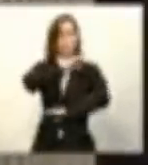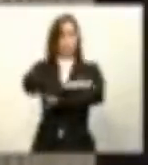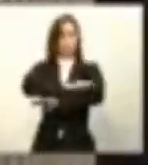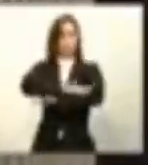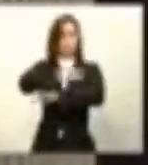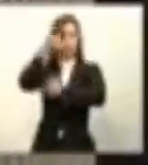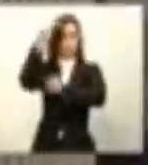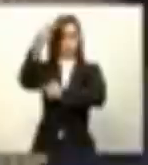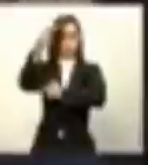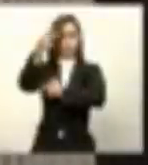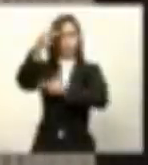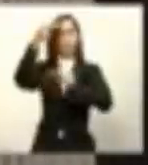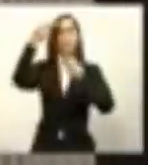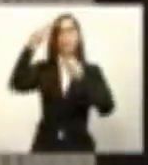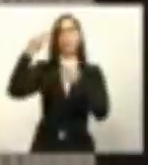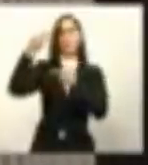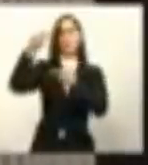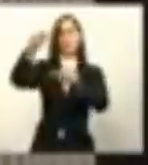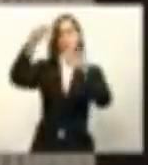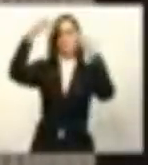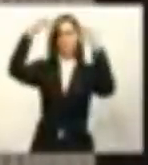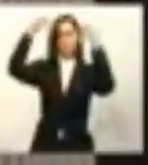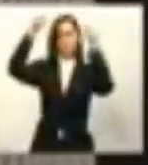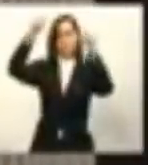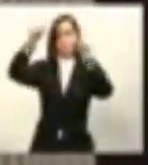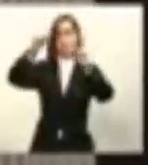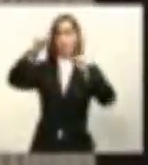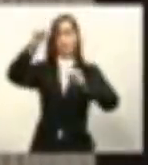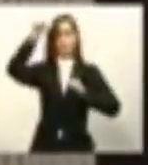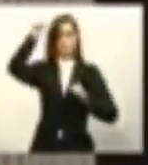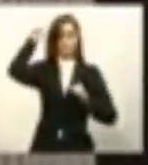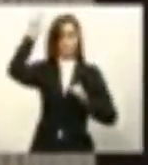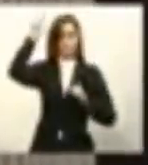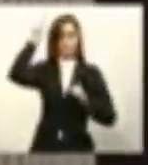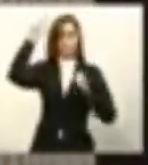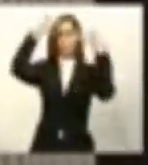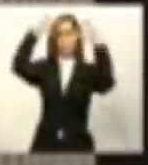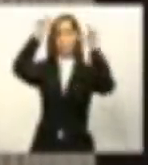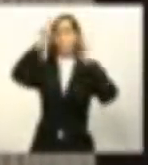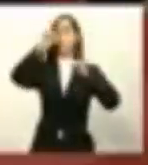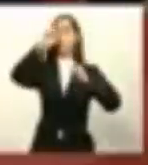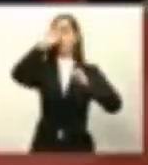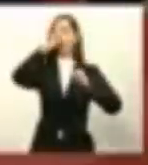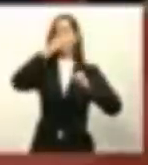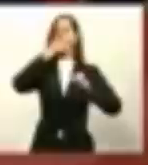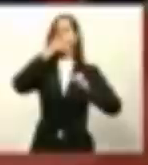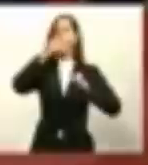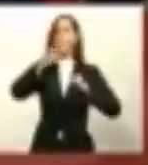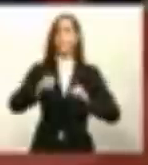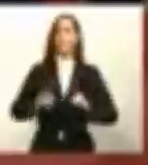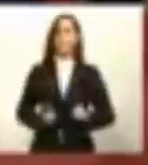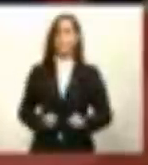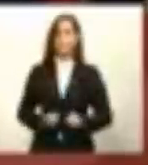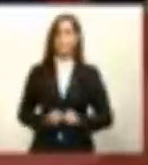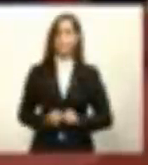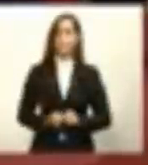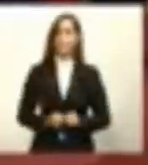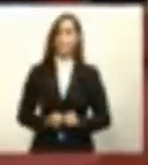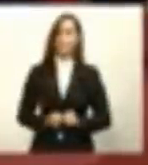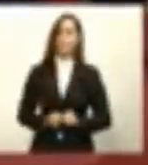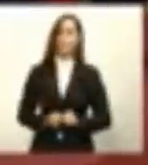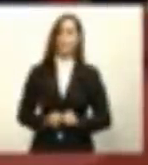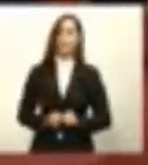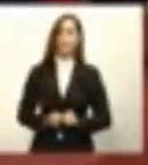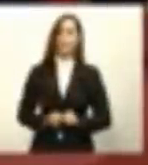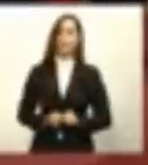Dominicaine yon façon illégale. Et l'autre point qui était sien c'est tout des pays qui